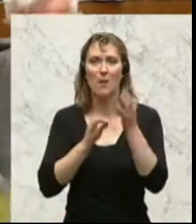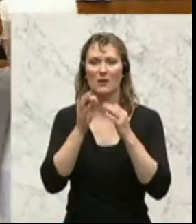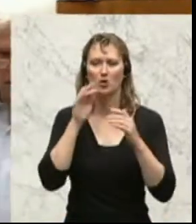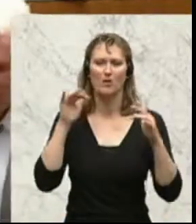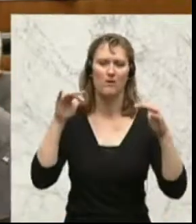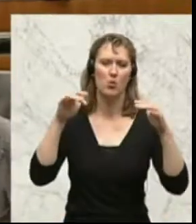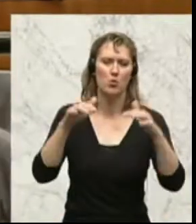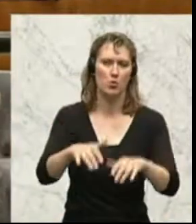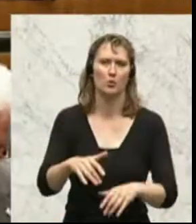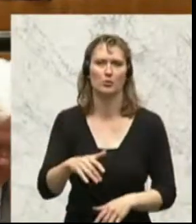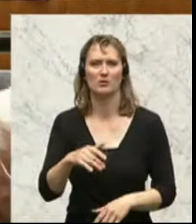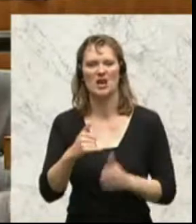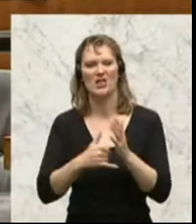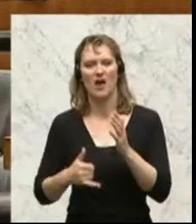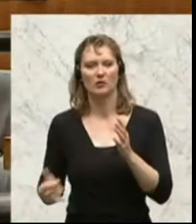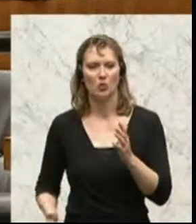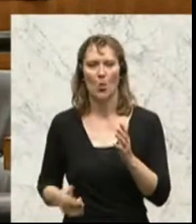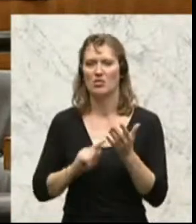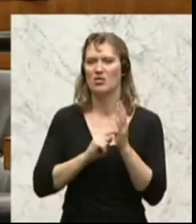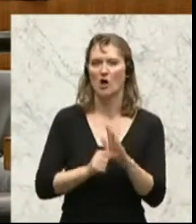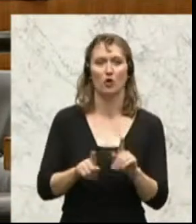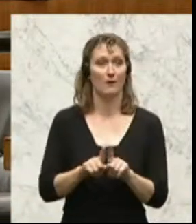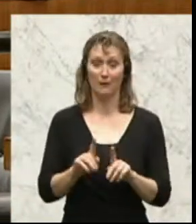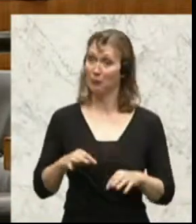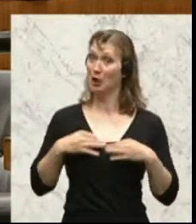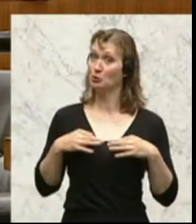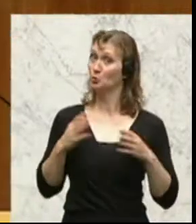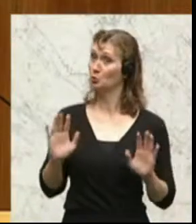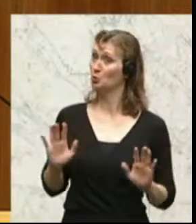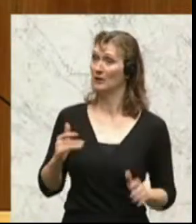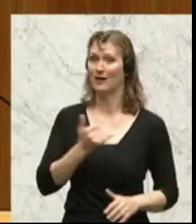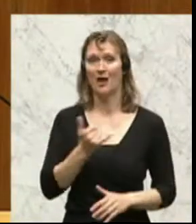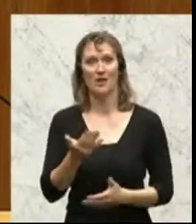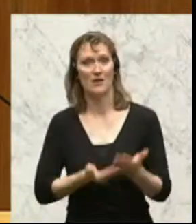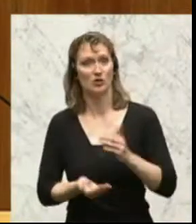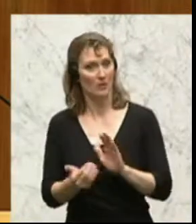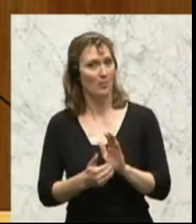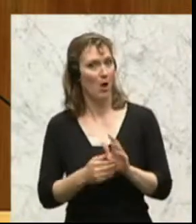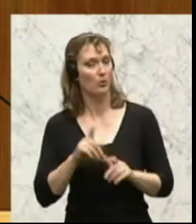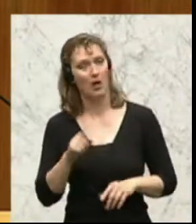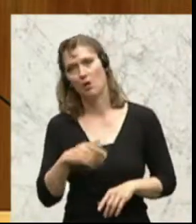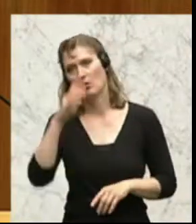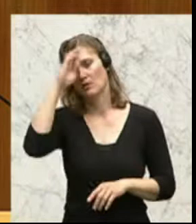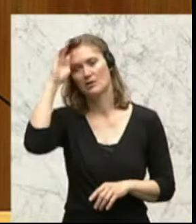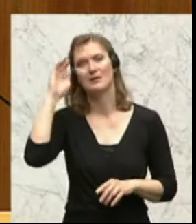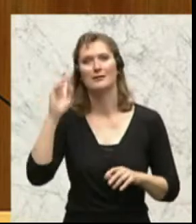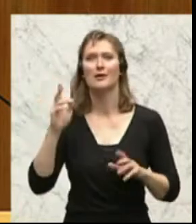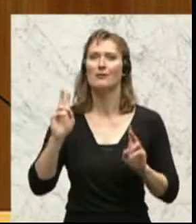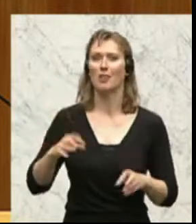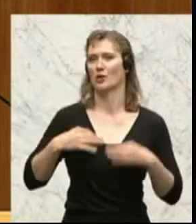die Inflation wird dargestellt als etwas Gesundes, was jede Wirtschaft braucht, um gesund zu sein. Für